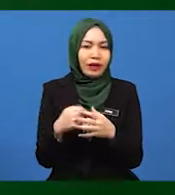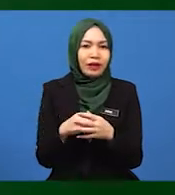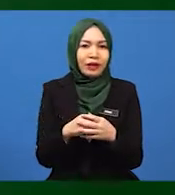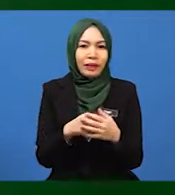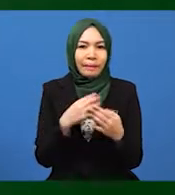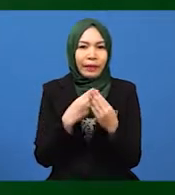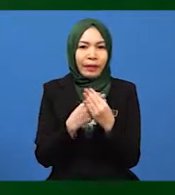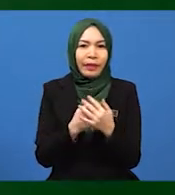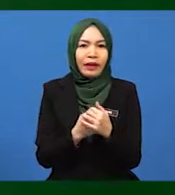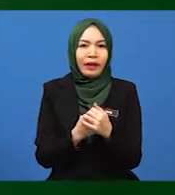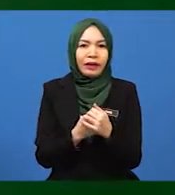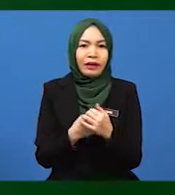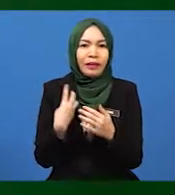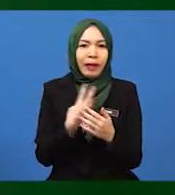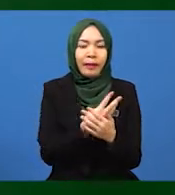sebelum masuk.